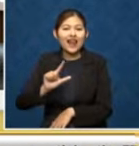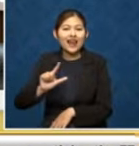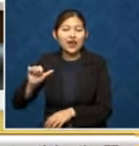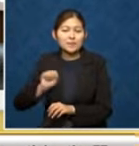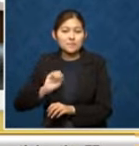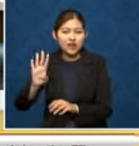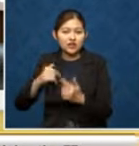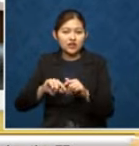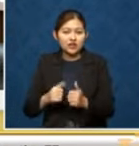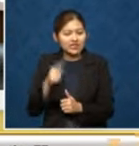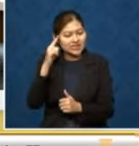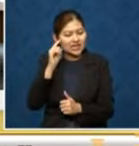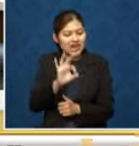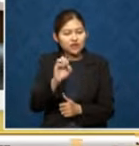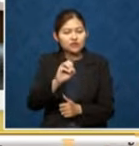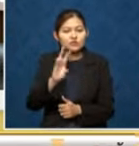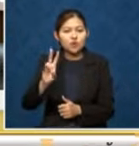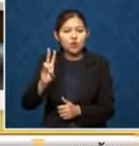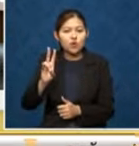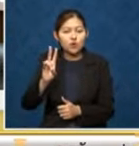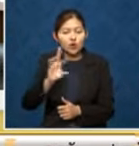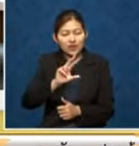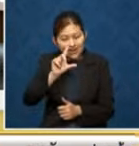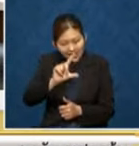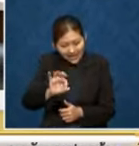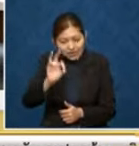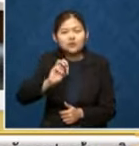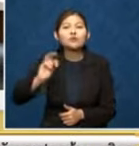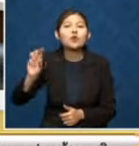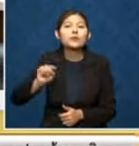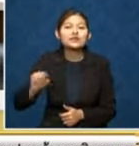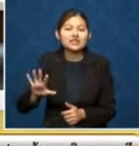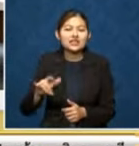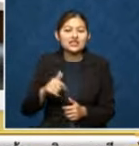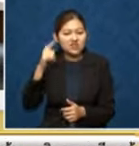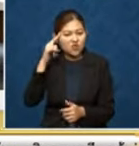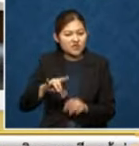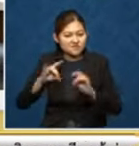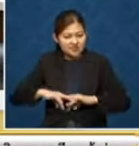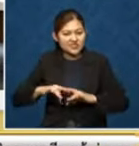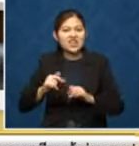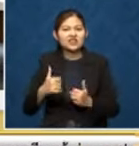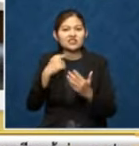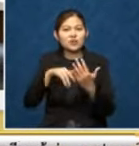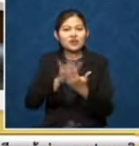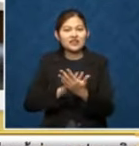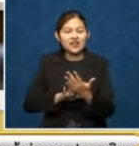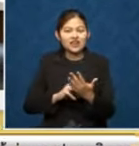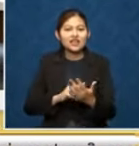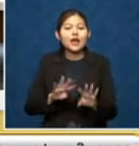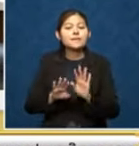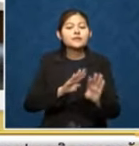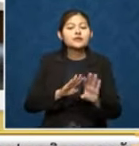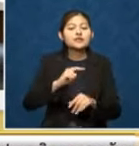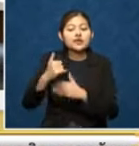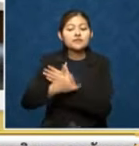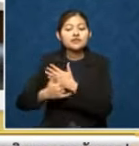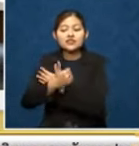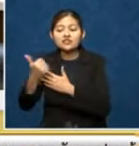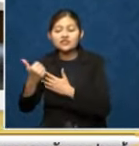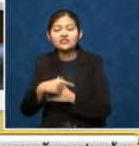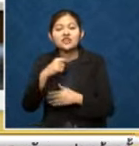ราว 90%ของ GDPซึ่งถือว่าอยู่ในขั้นอันตรายครับและเมื่อเปรียบเทียบกับประเทศอื่นๆครับหนี้ครัวเรือน